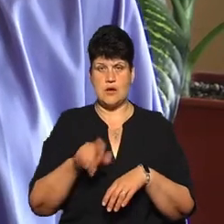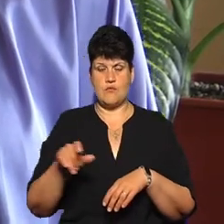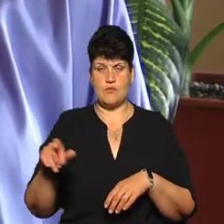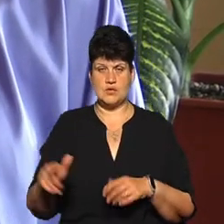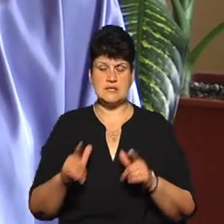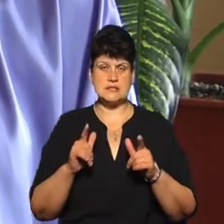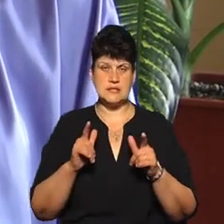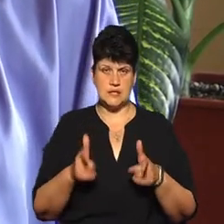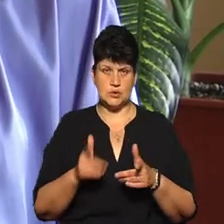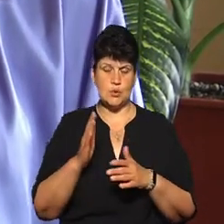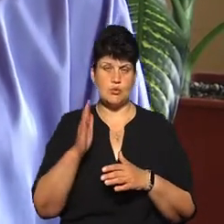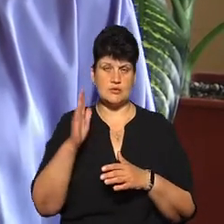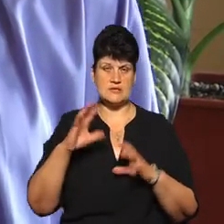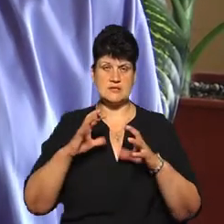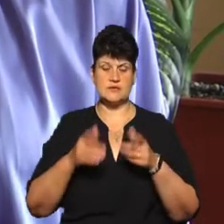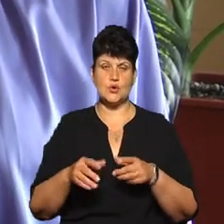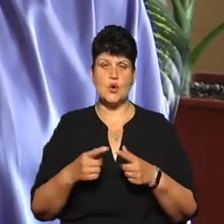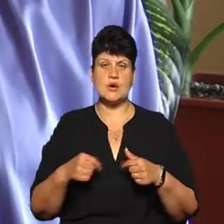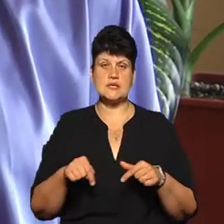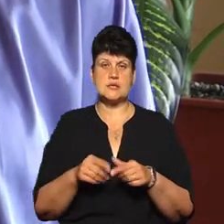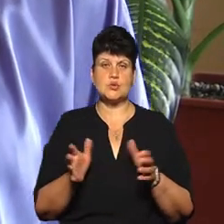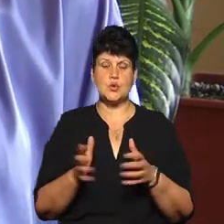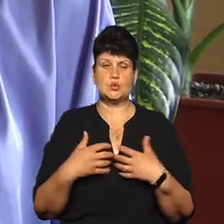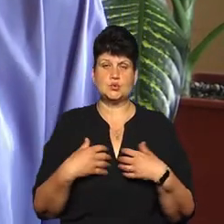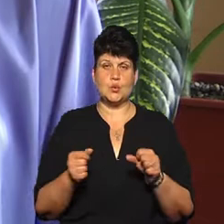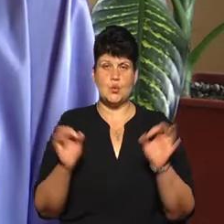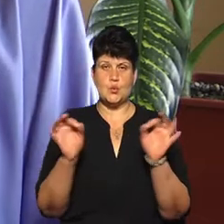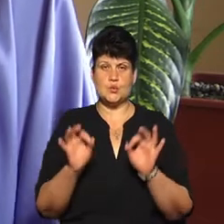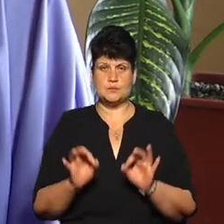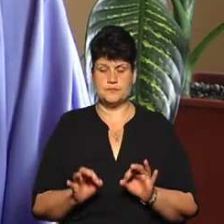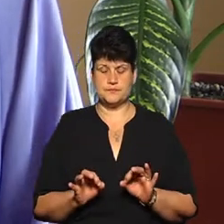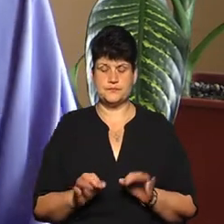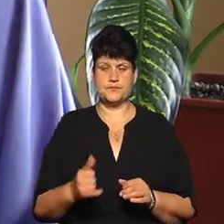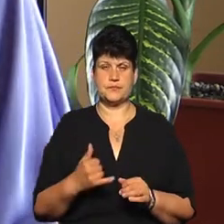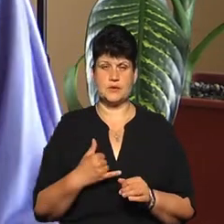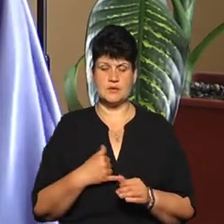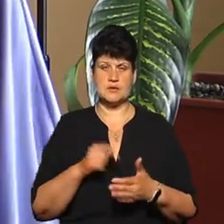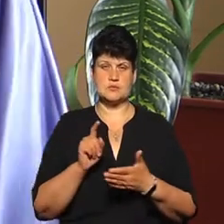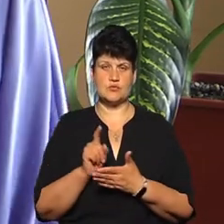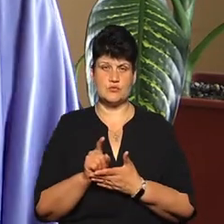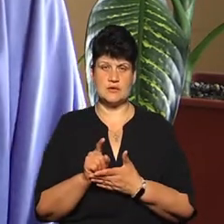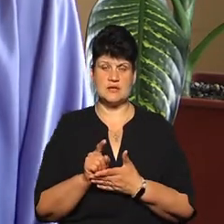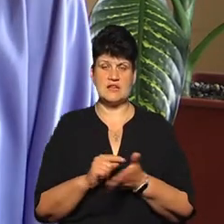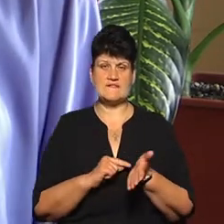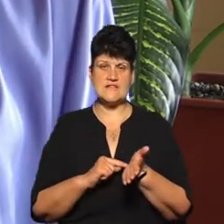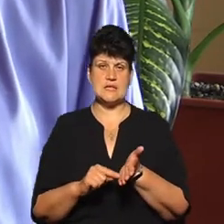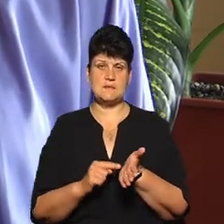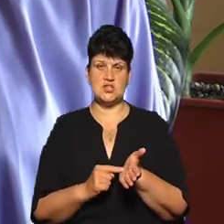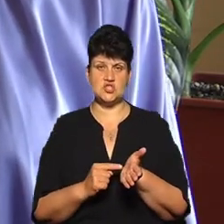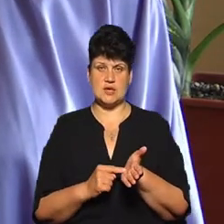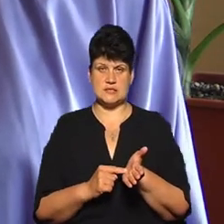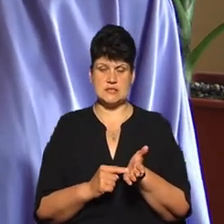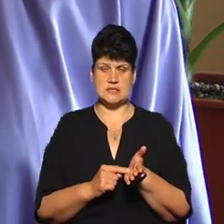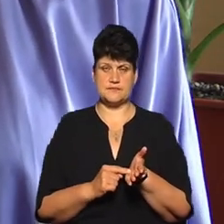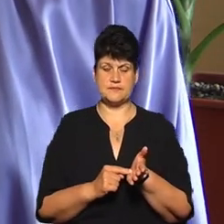прогнозів Всесвітньої організації охорони здоров'я, восени в нас повинен відмічатися